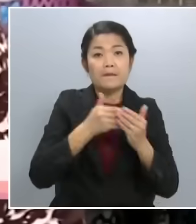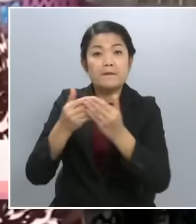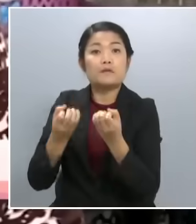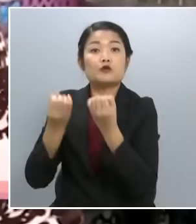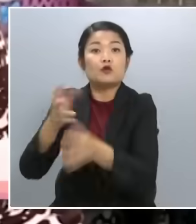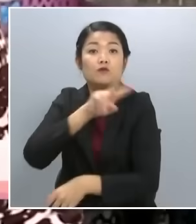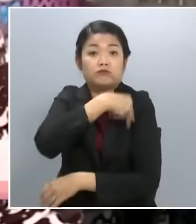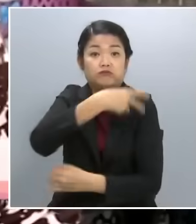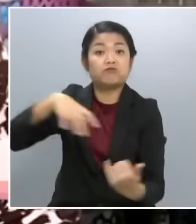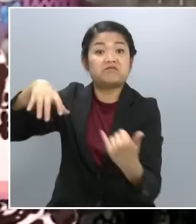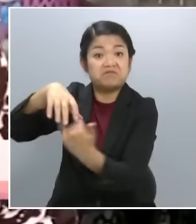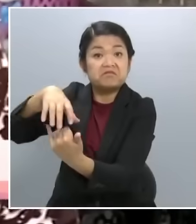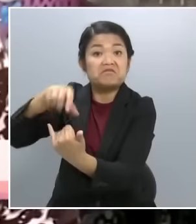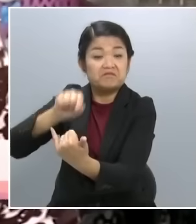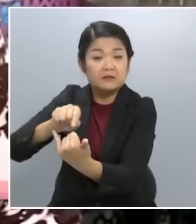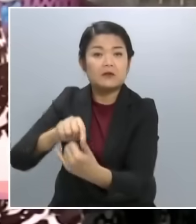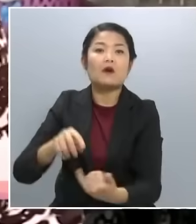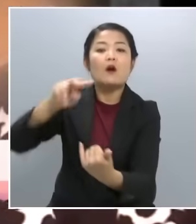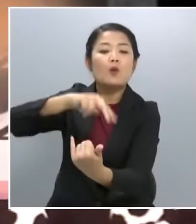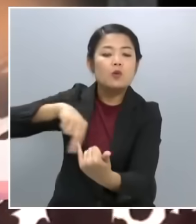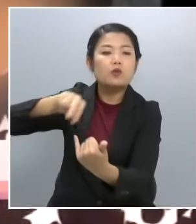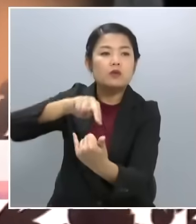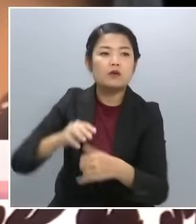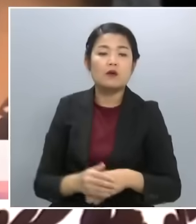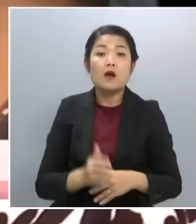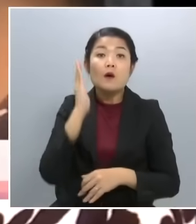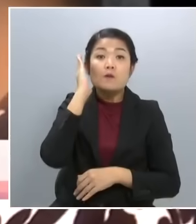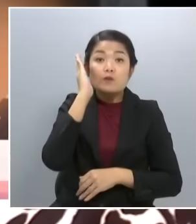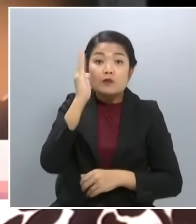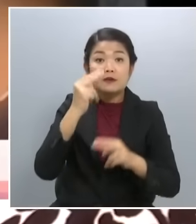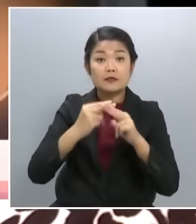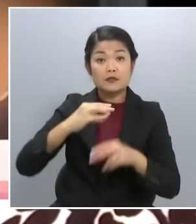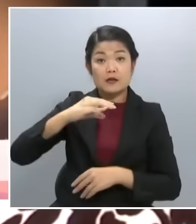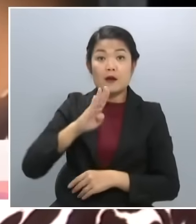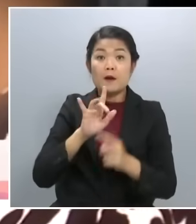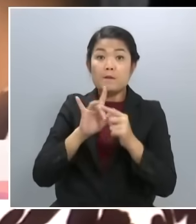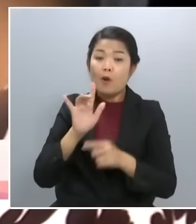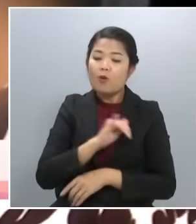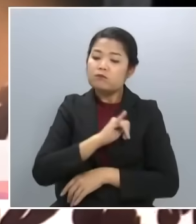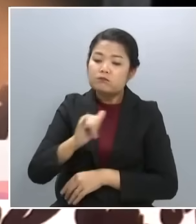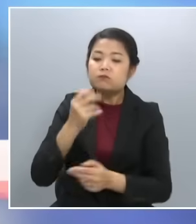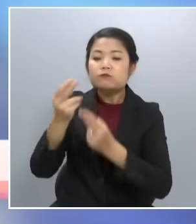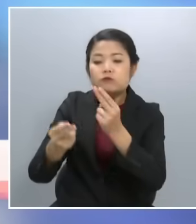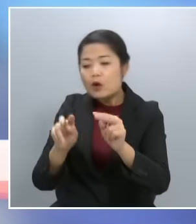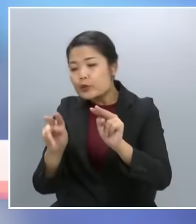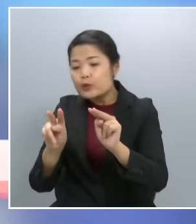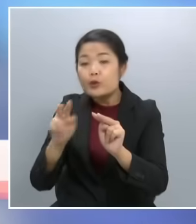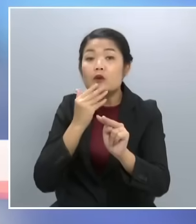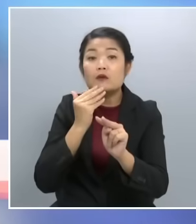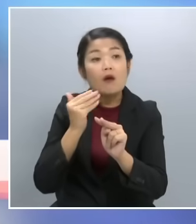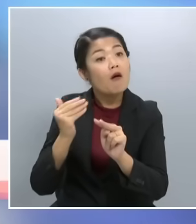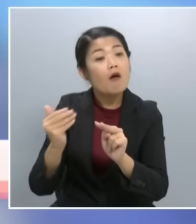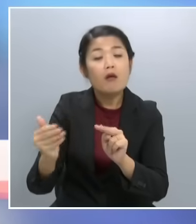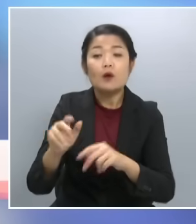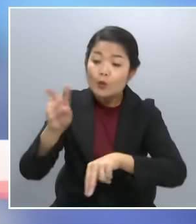พยาบาลซึ่งระหว่างที่แพรวรักษาตัวอยู่เนี่ยลูกโบ้ไปเยี่ยมอาการตลอดเฝ้าอาการของแพรวอยู่